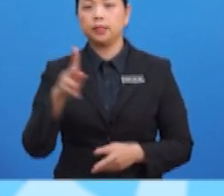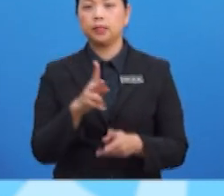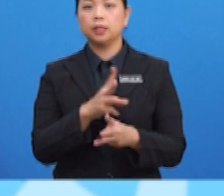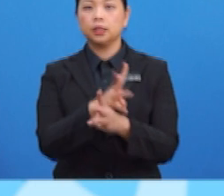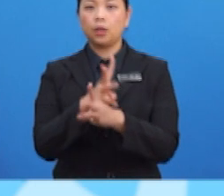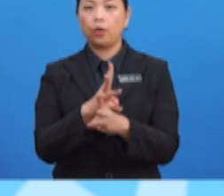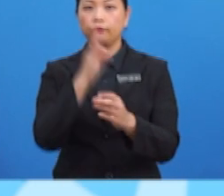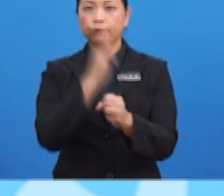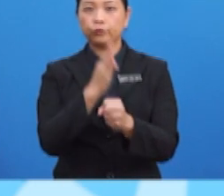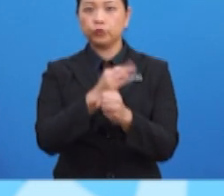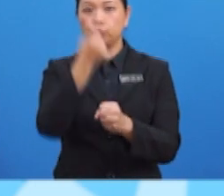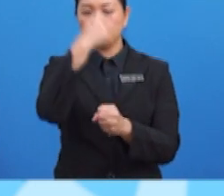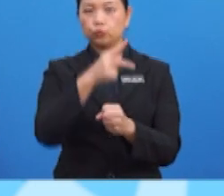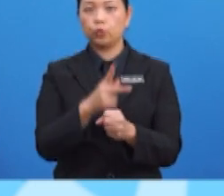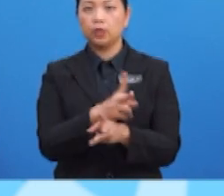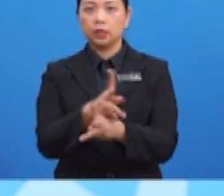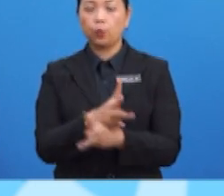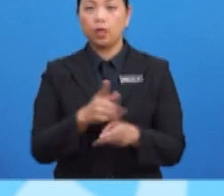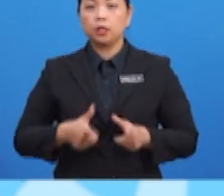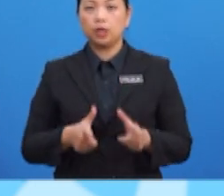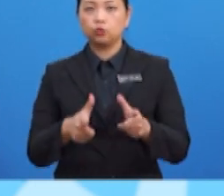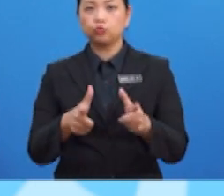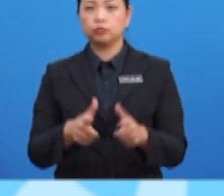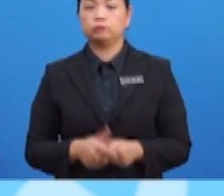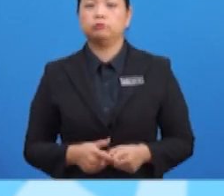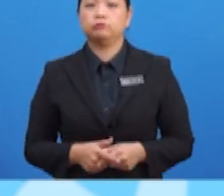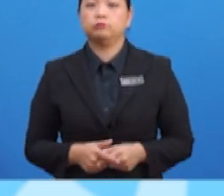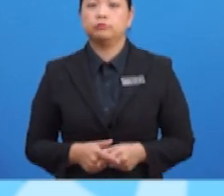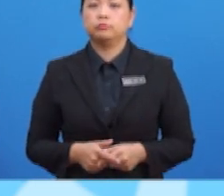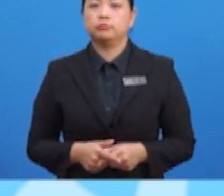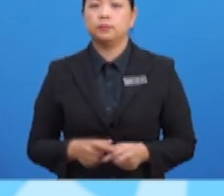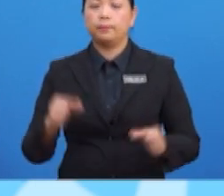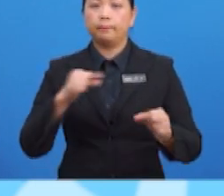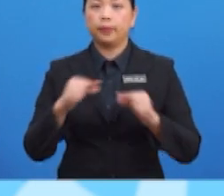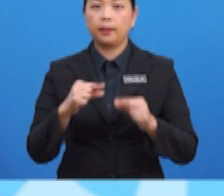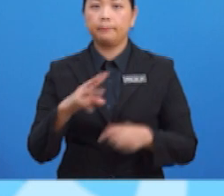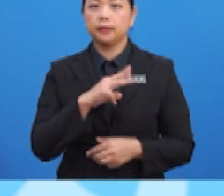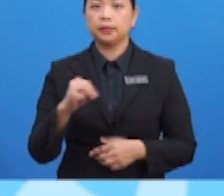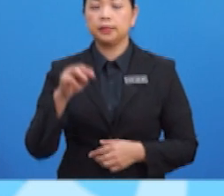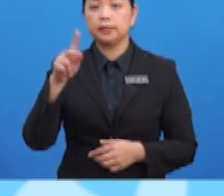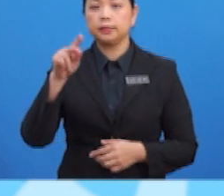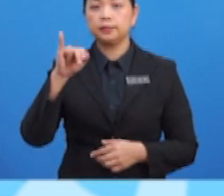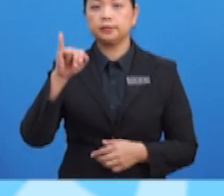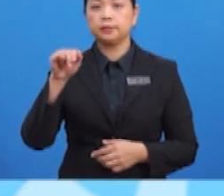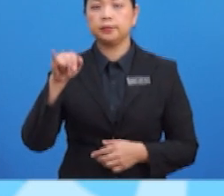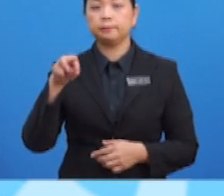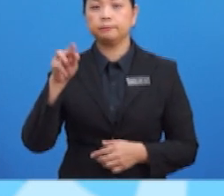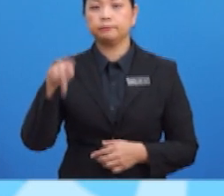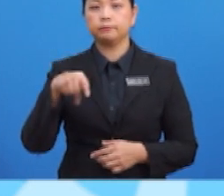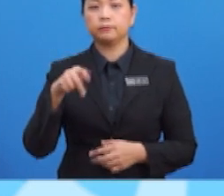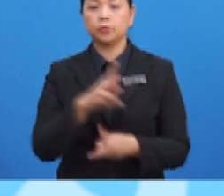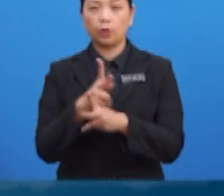ombor, manakala injap pelaga tekanan mengawal kadar tekanan dalam sistem.